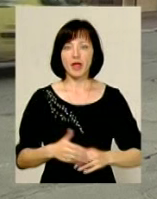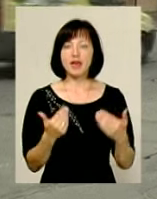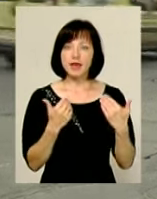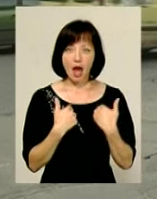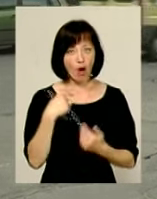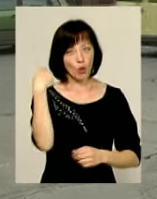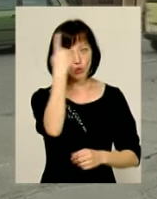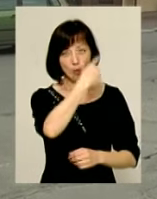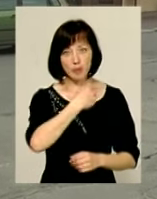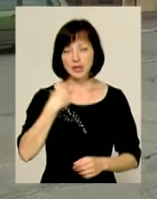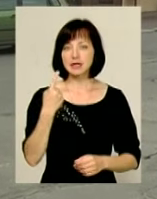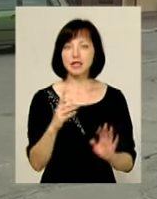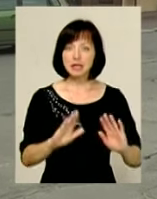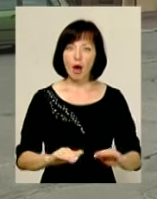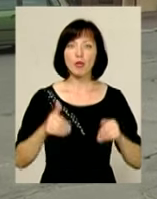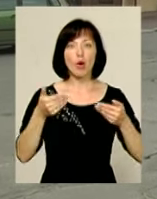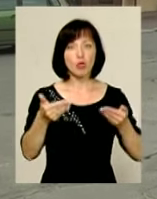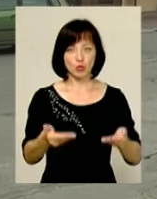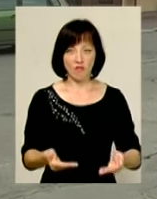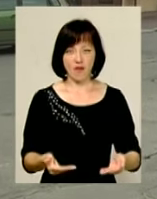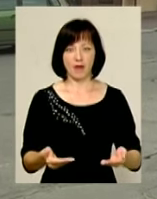особисто запропонував